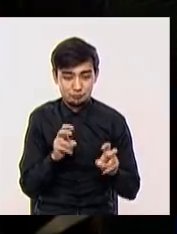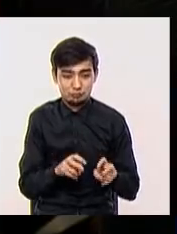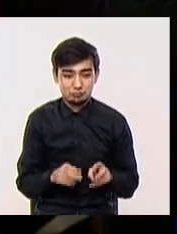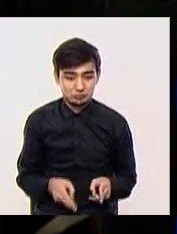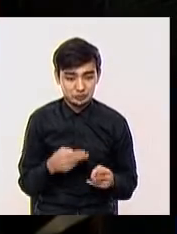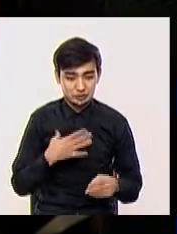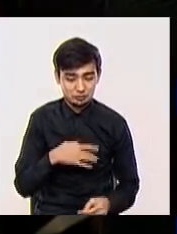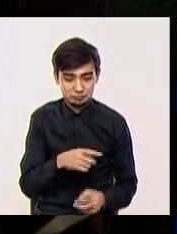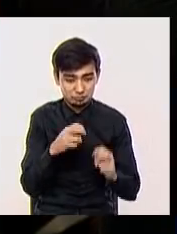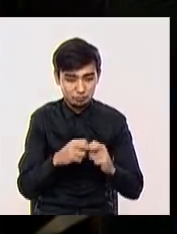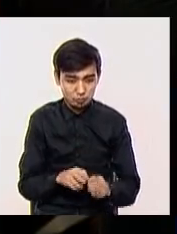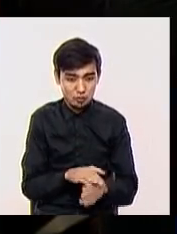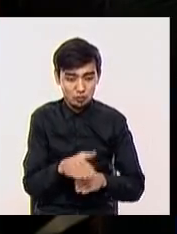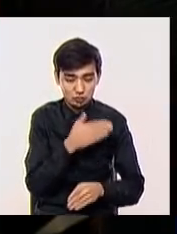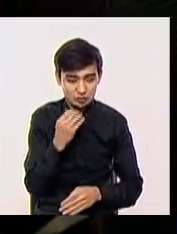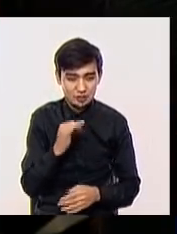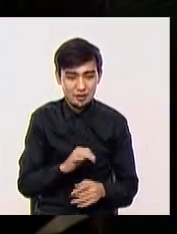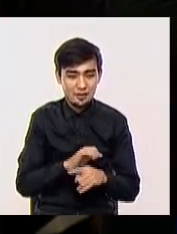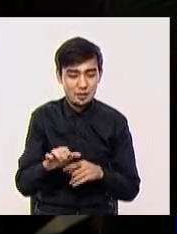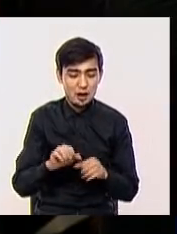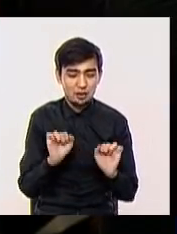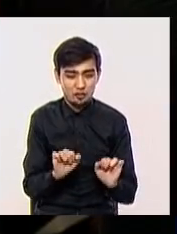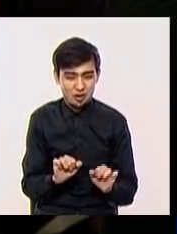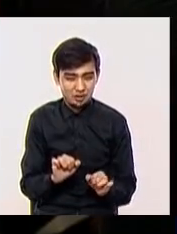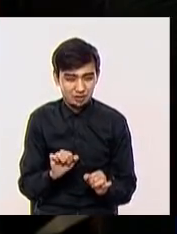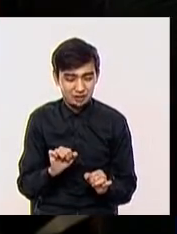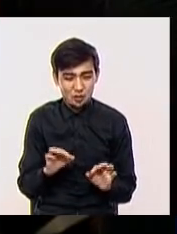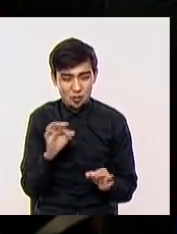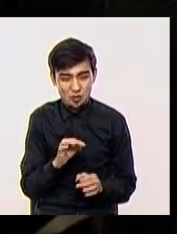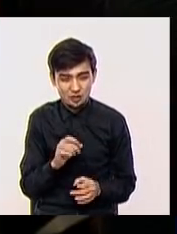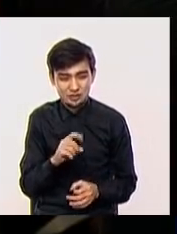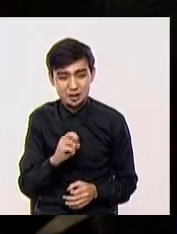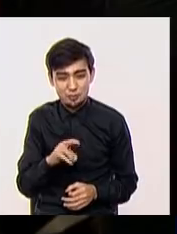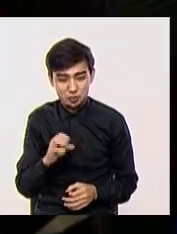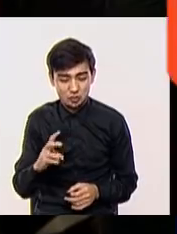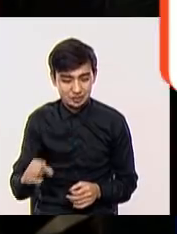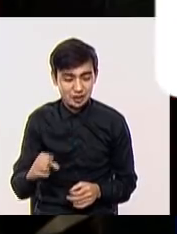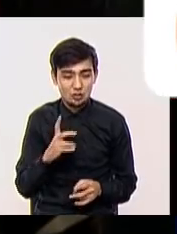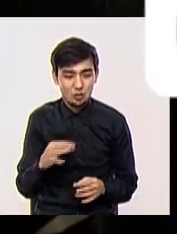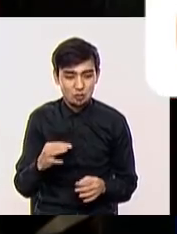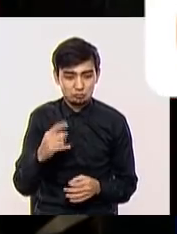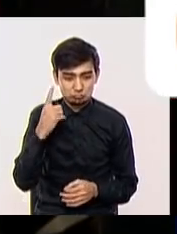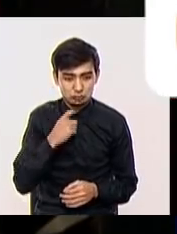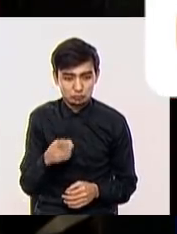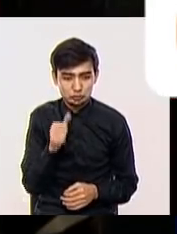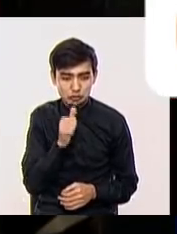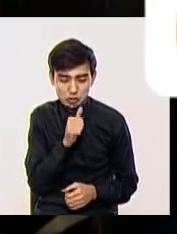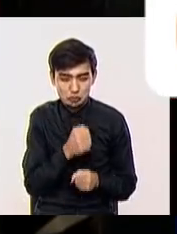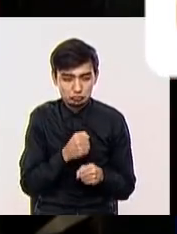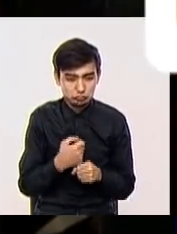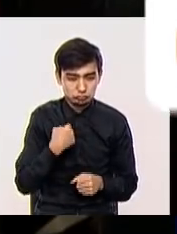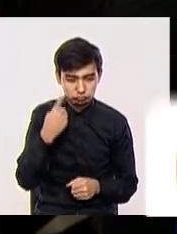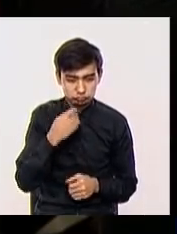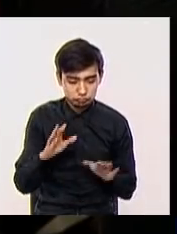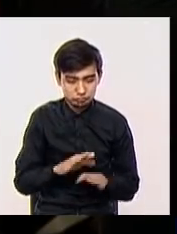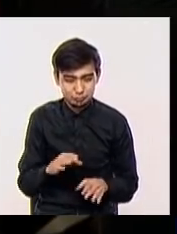работаем, направили адвокатский запрос, но однако безуспешно, так как они пишут, что это секретный материал,